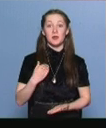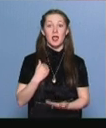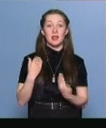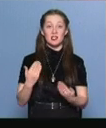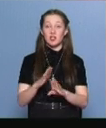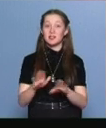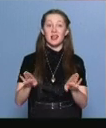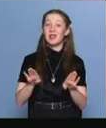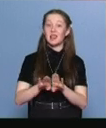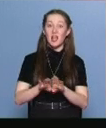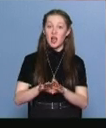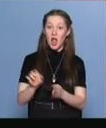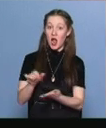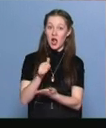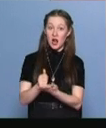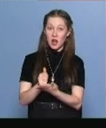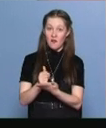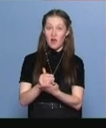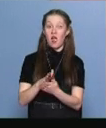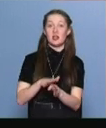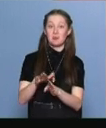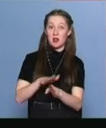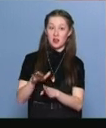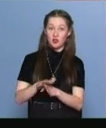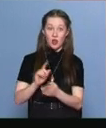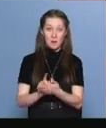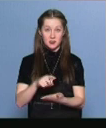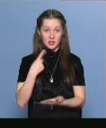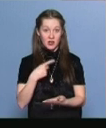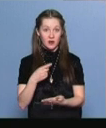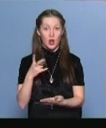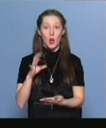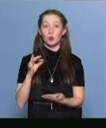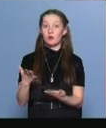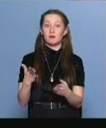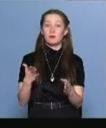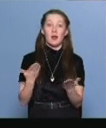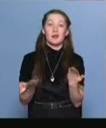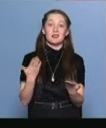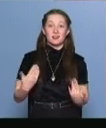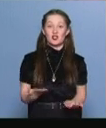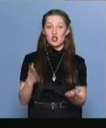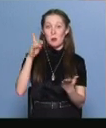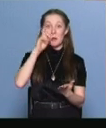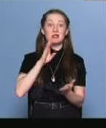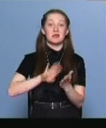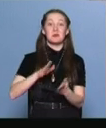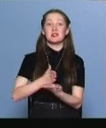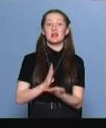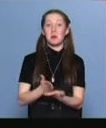говорю. Блин, ну если там, простите, месяц без хлеба, что мы тут делаем?